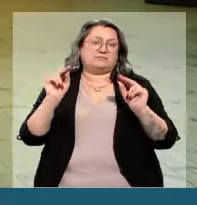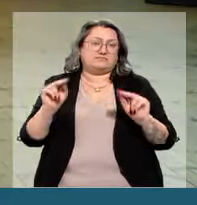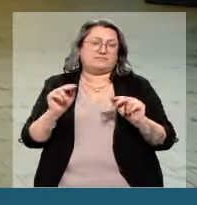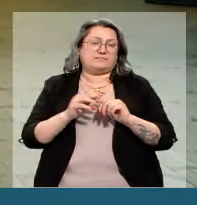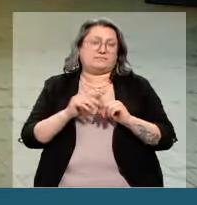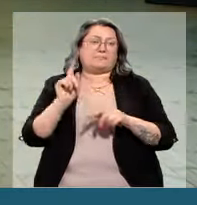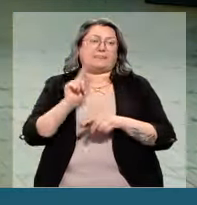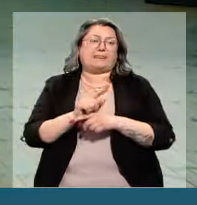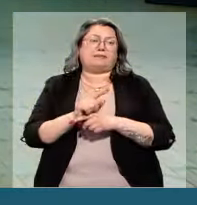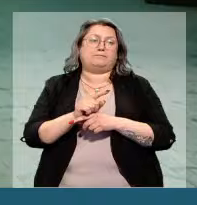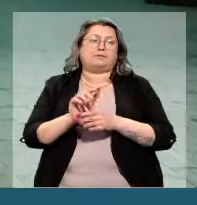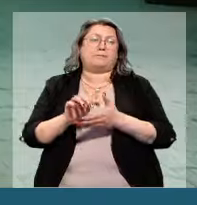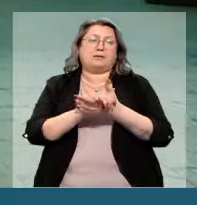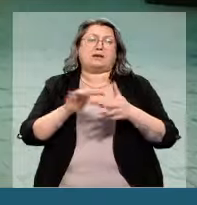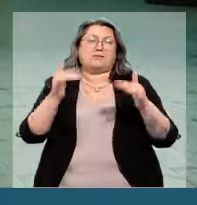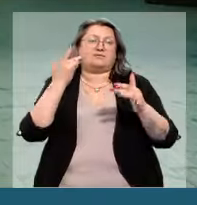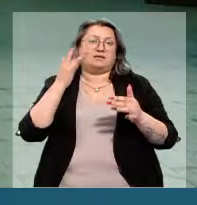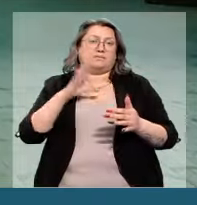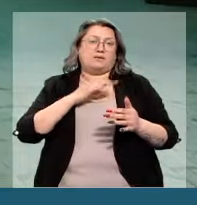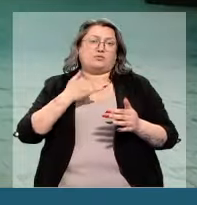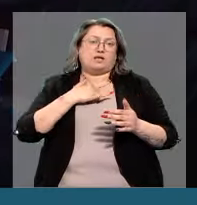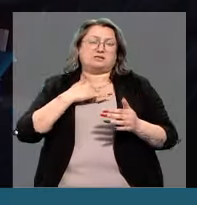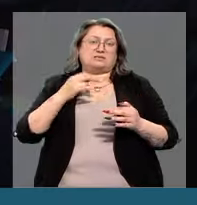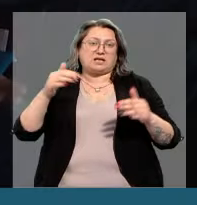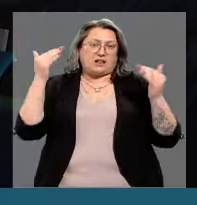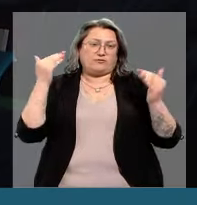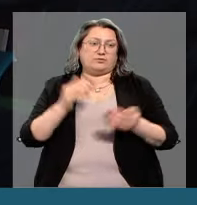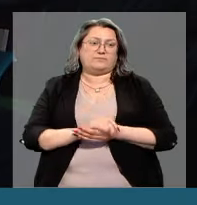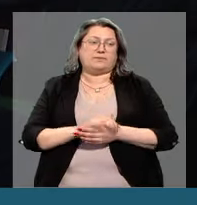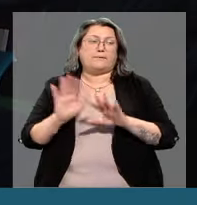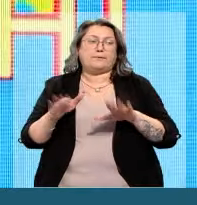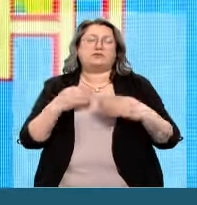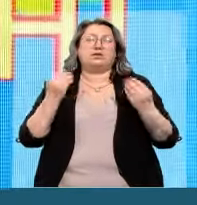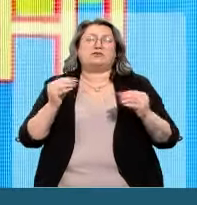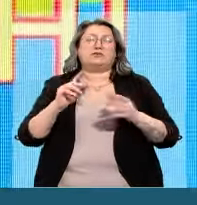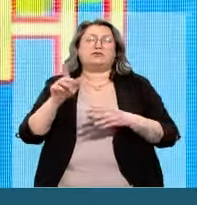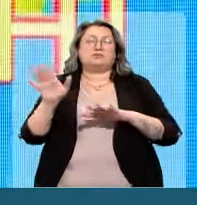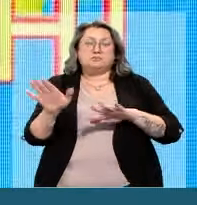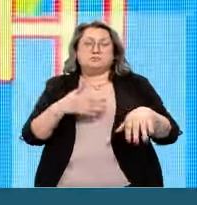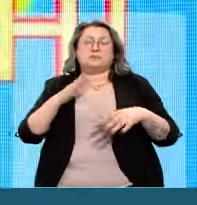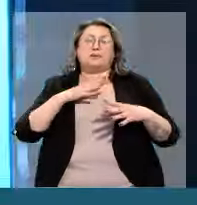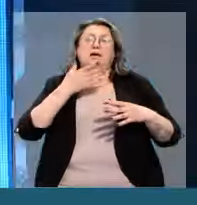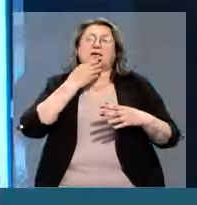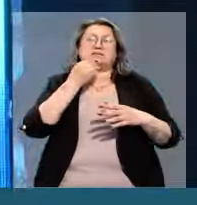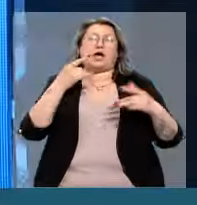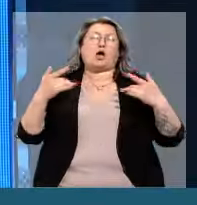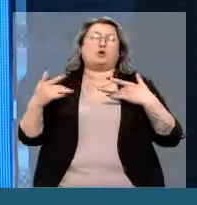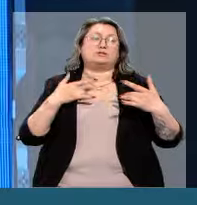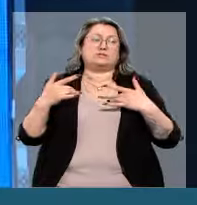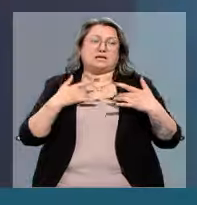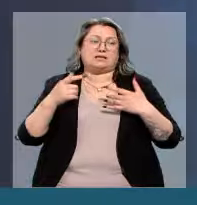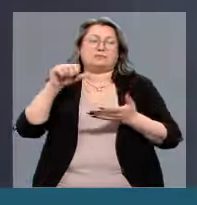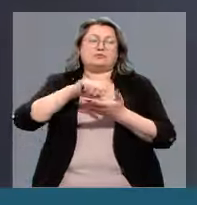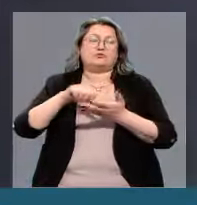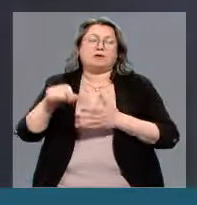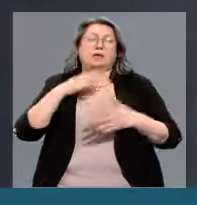и чтобы мирное небо всегда было у нас над головой. После торжественной части зрителей ждал красочный концерт.